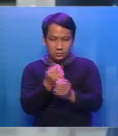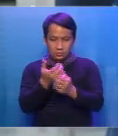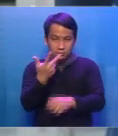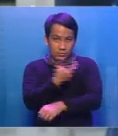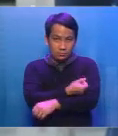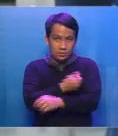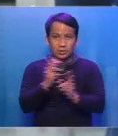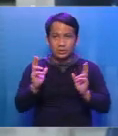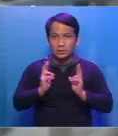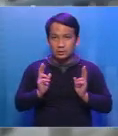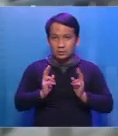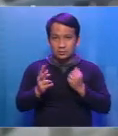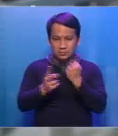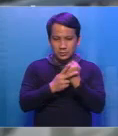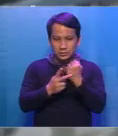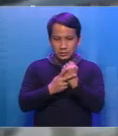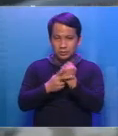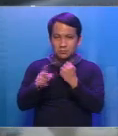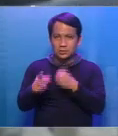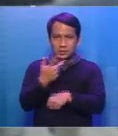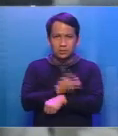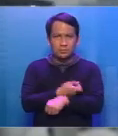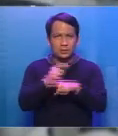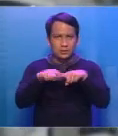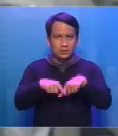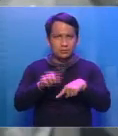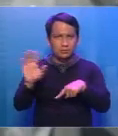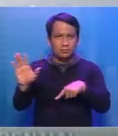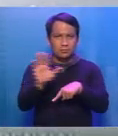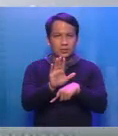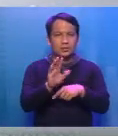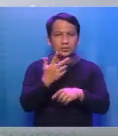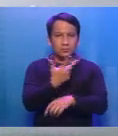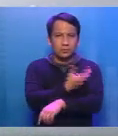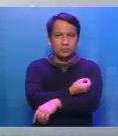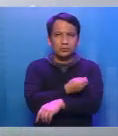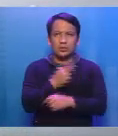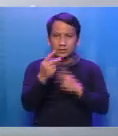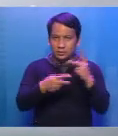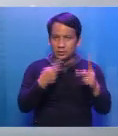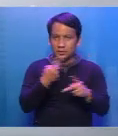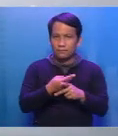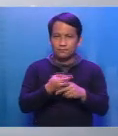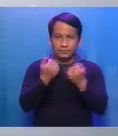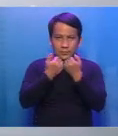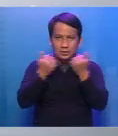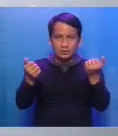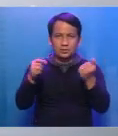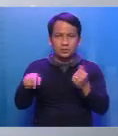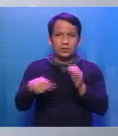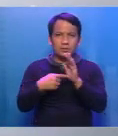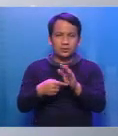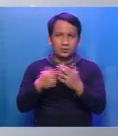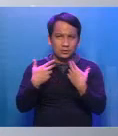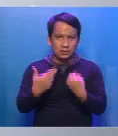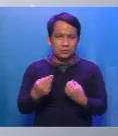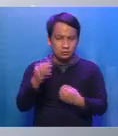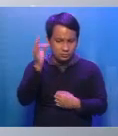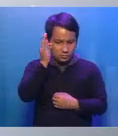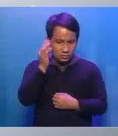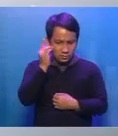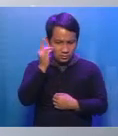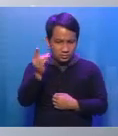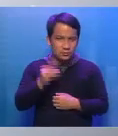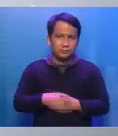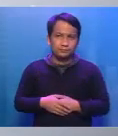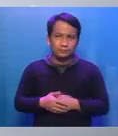facilities na kakailanganin depende sa uri ng bakunang bibilihin ng bansa. Sa kabila naman ng mga panawagan ng pagbibitiw ni Health Secretary Francisco